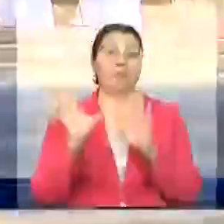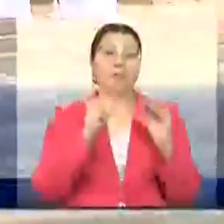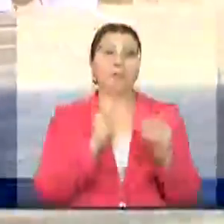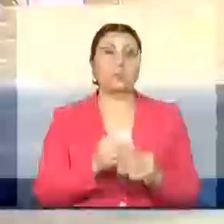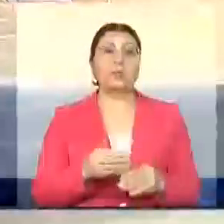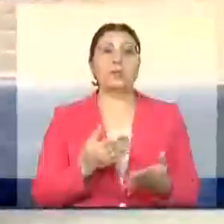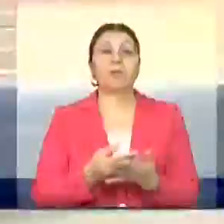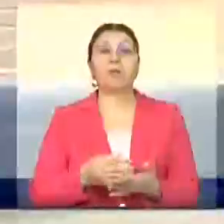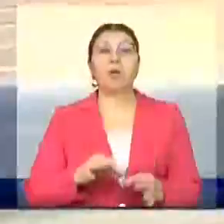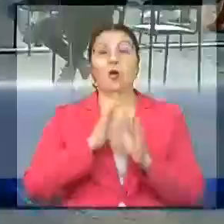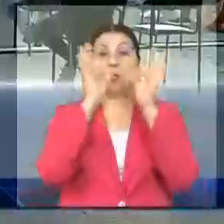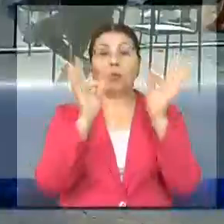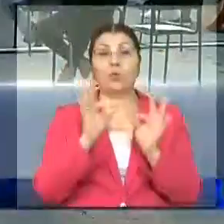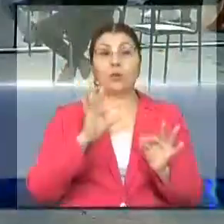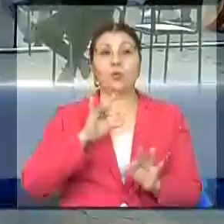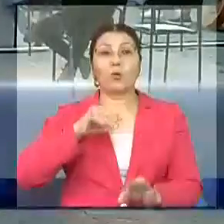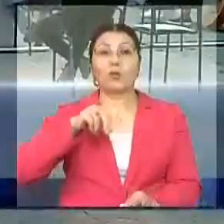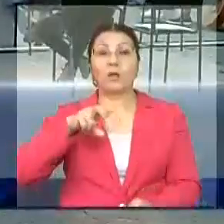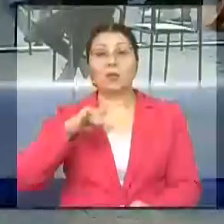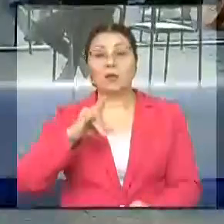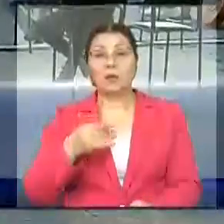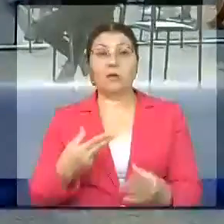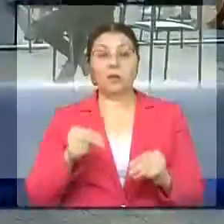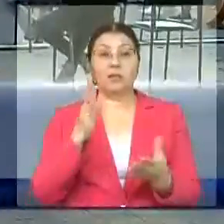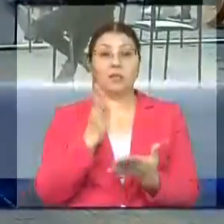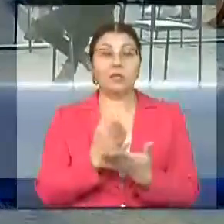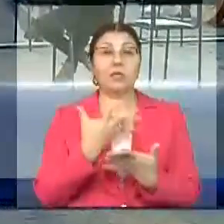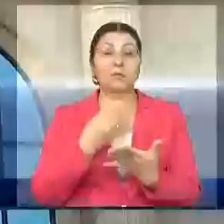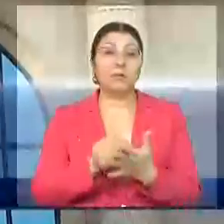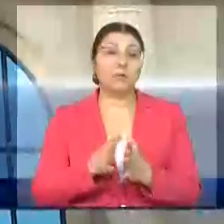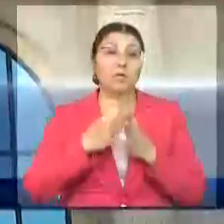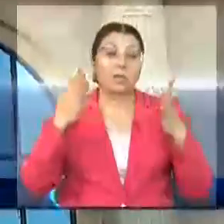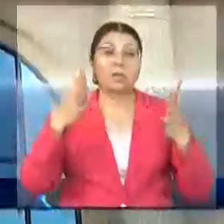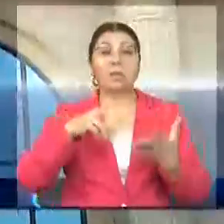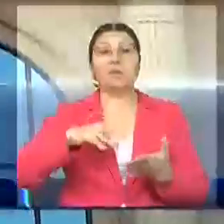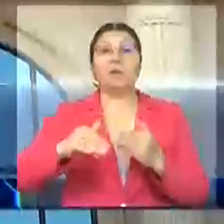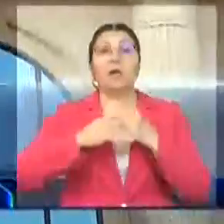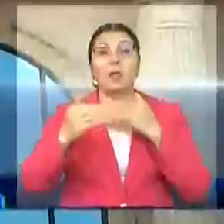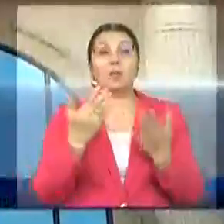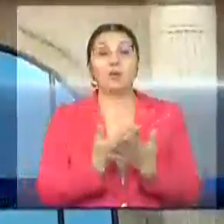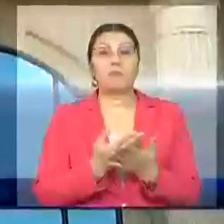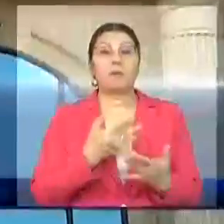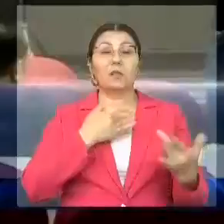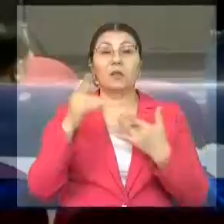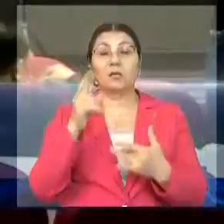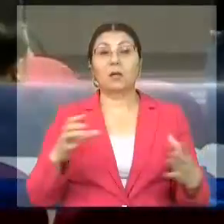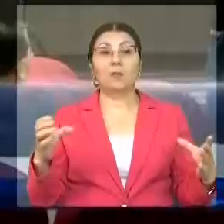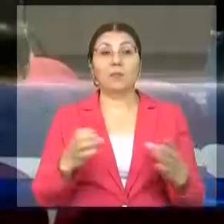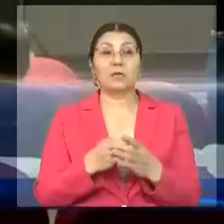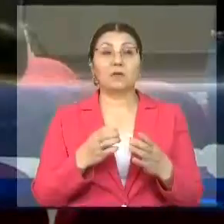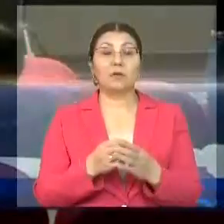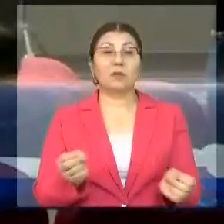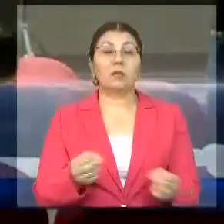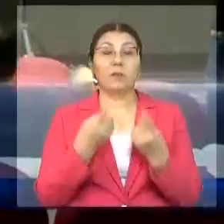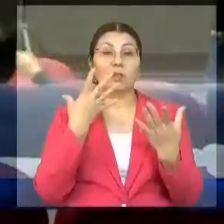искусств площадью 13 тысяч квадратных метров, где имеется современный концертный зал на 1200 мест. И с тех пор у артистов и коллективов учреждения